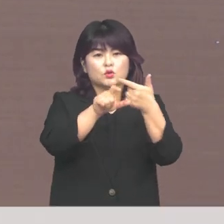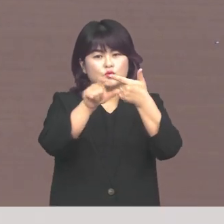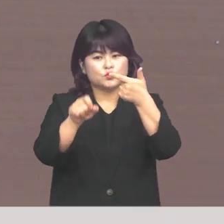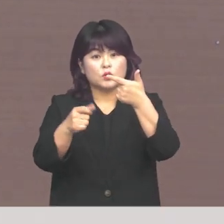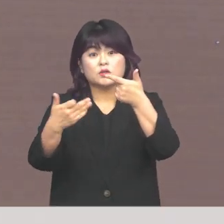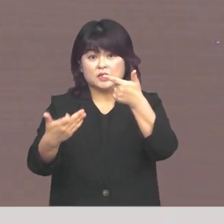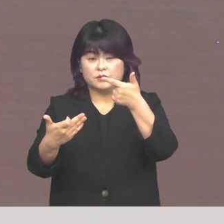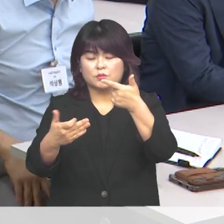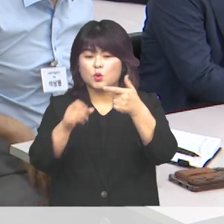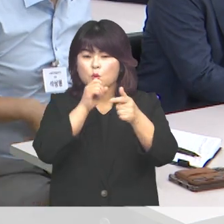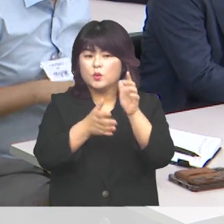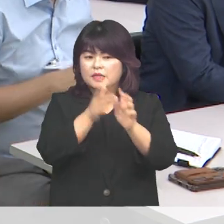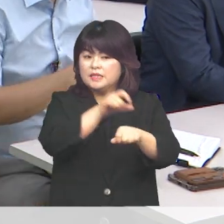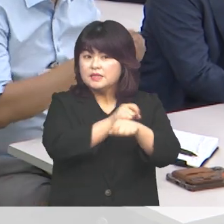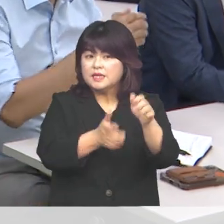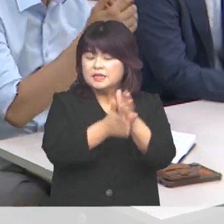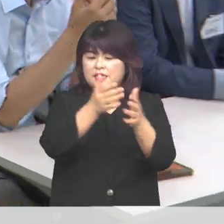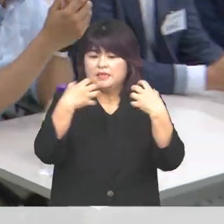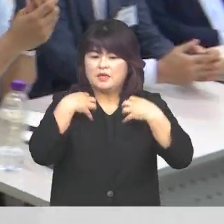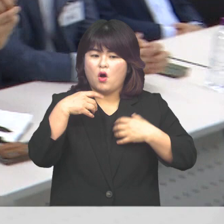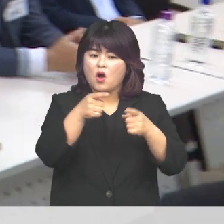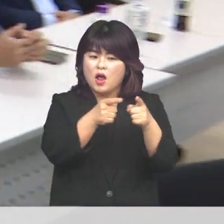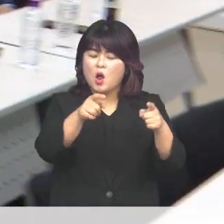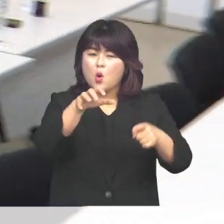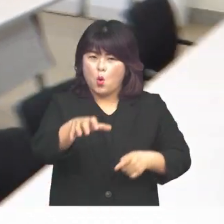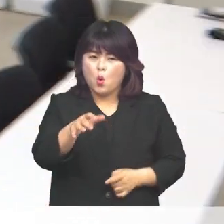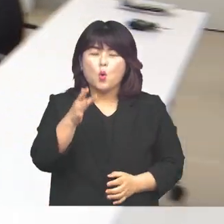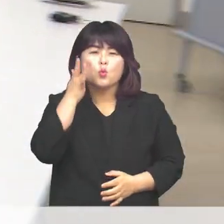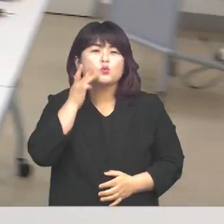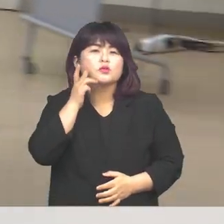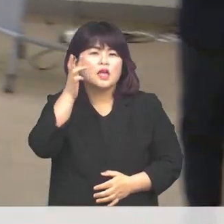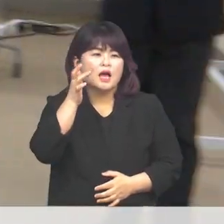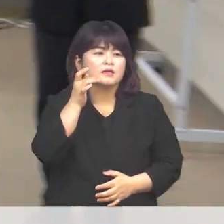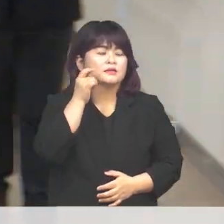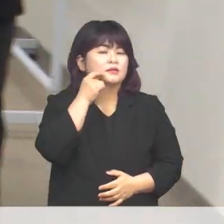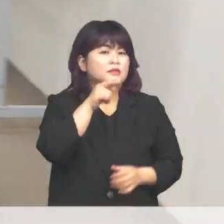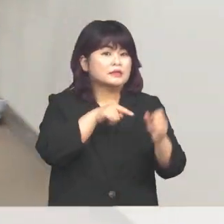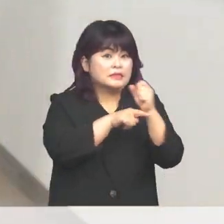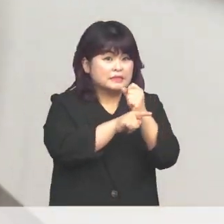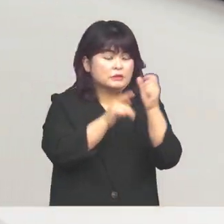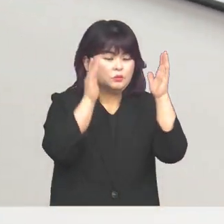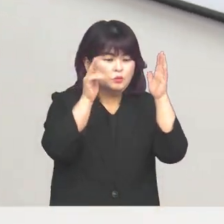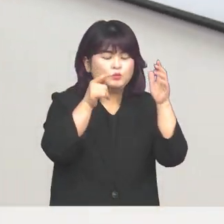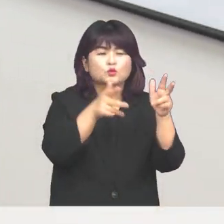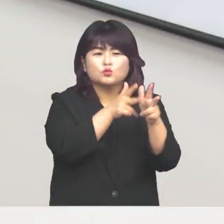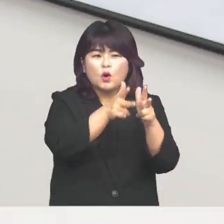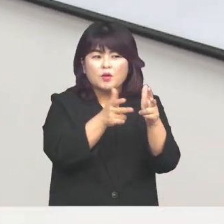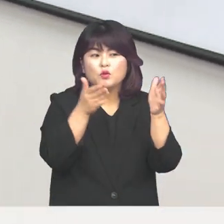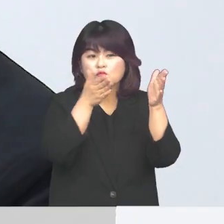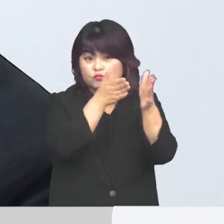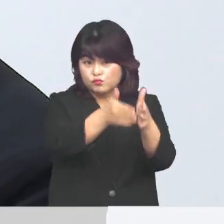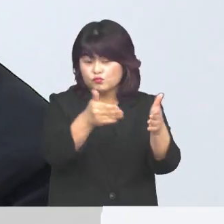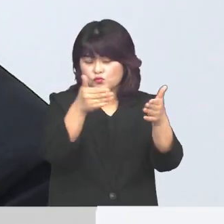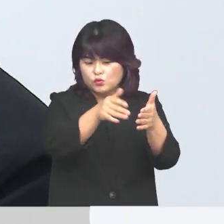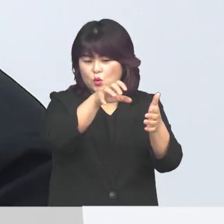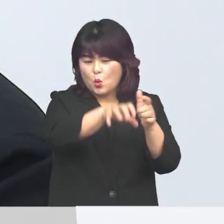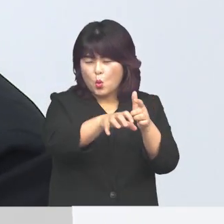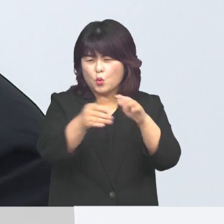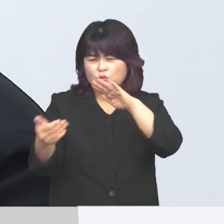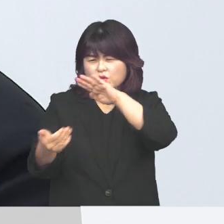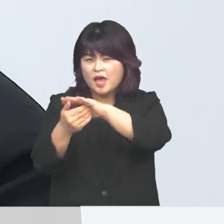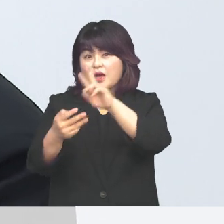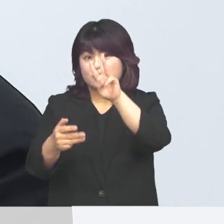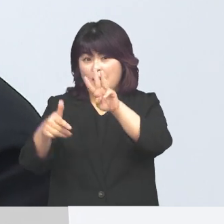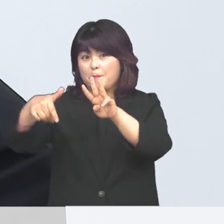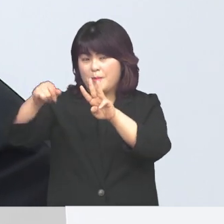이상일 용인특례시장은 지난 19일 용인특례시청 1층 울산과학기술원 유니스트 반도체 교육산학허브에서 제3기